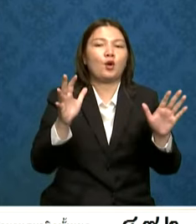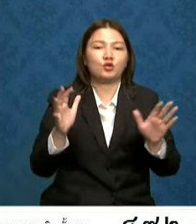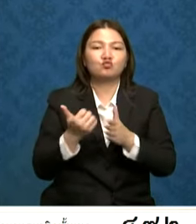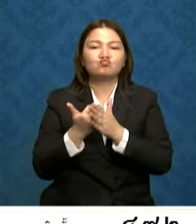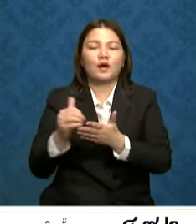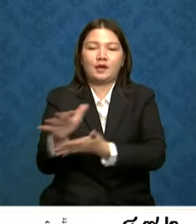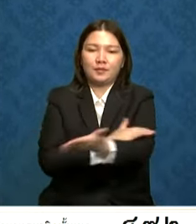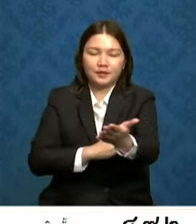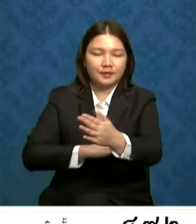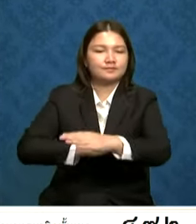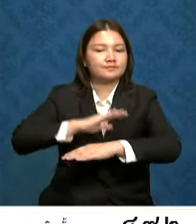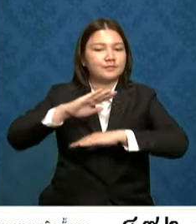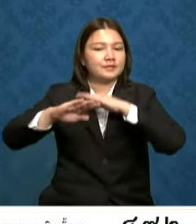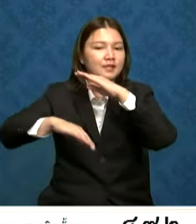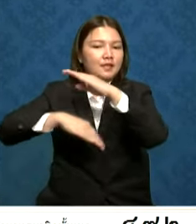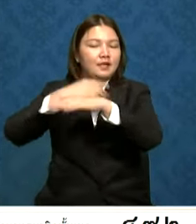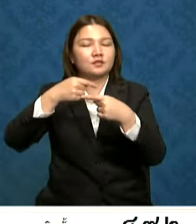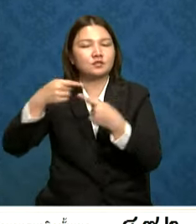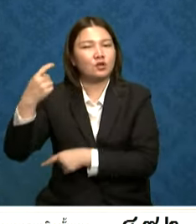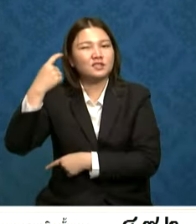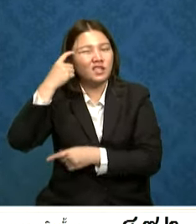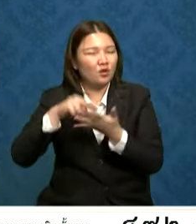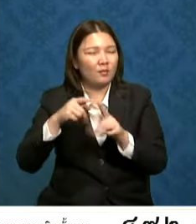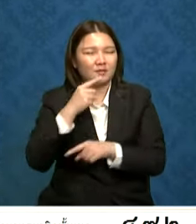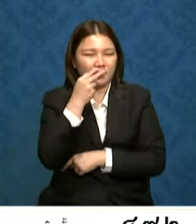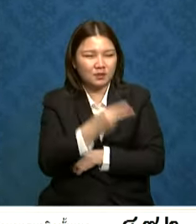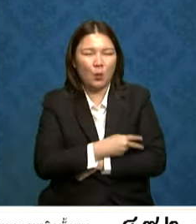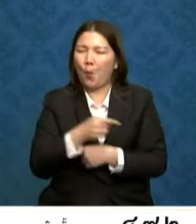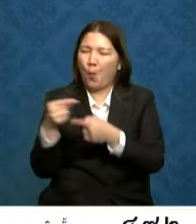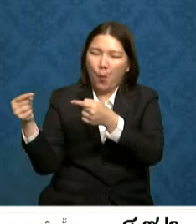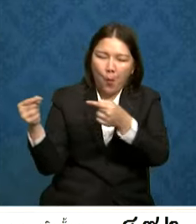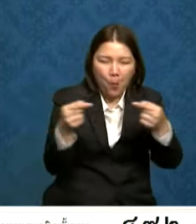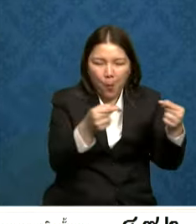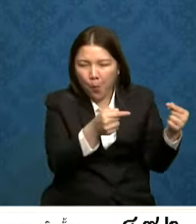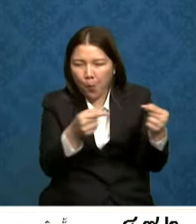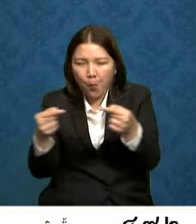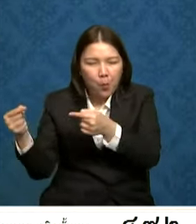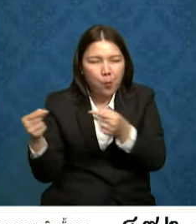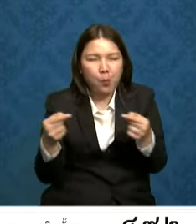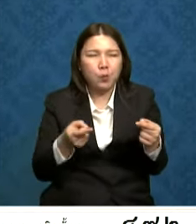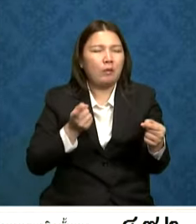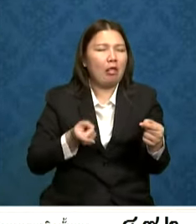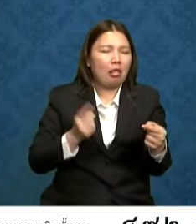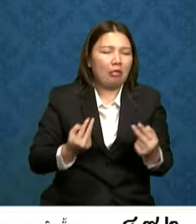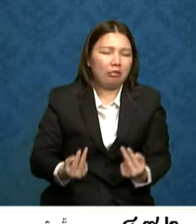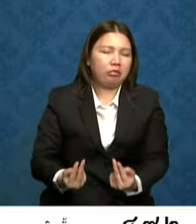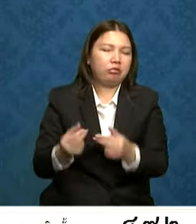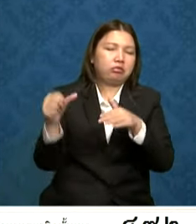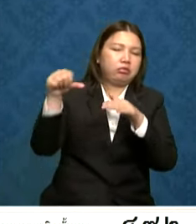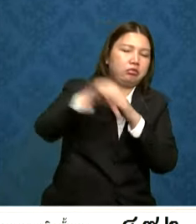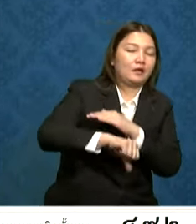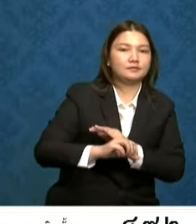ไปเพื่อมิให้จมปลักอยู่กับความขัดแย้งจนหยุดกับที่หรือถอย